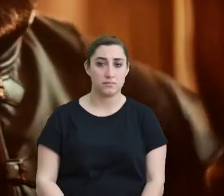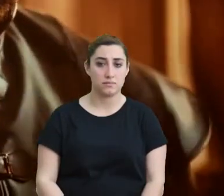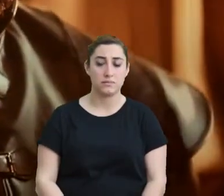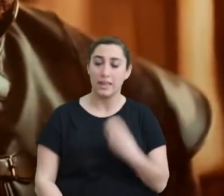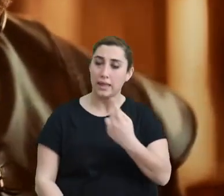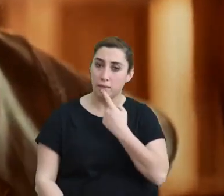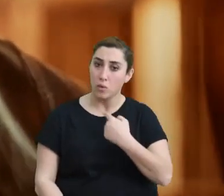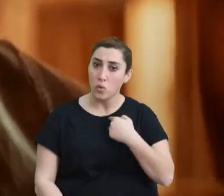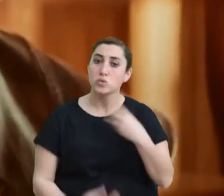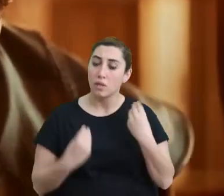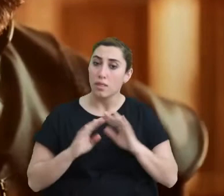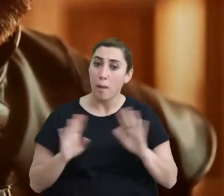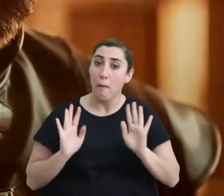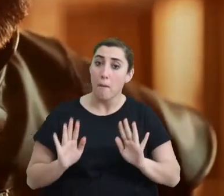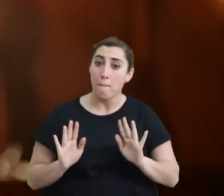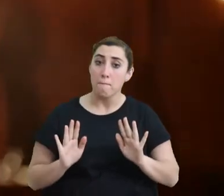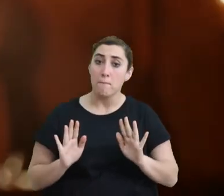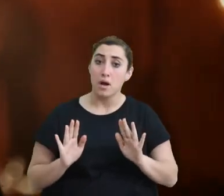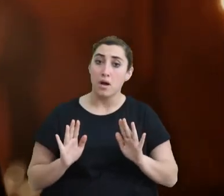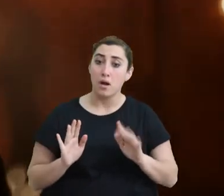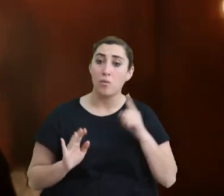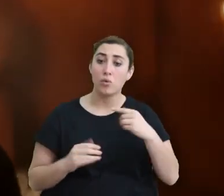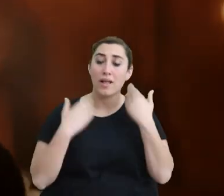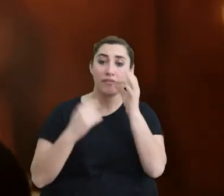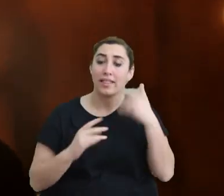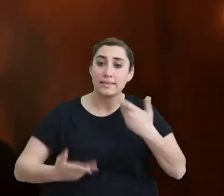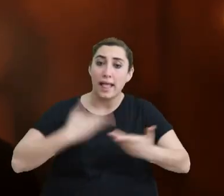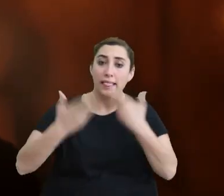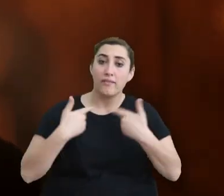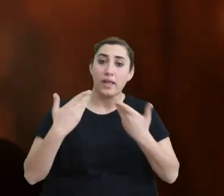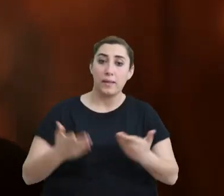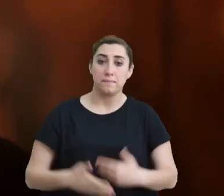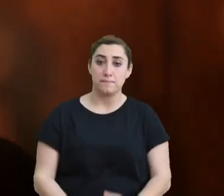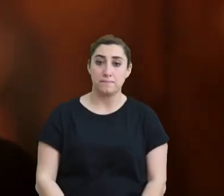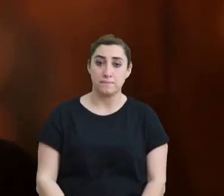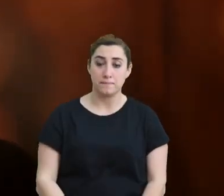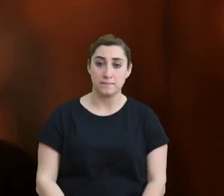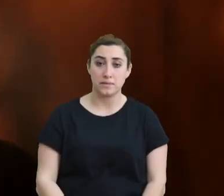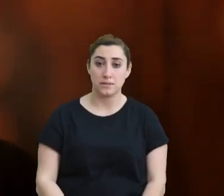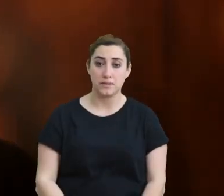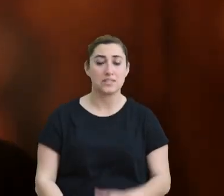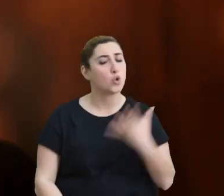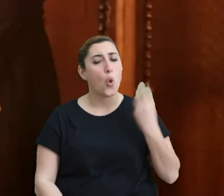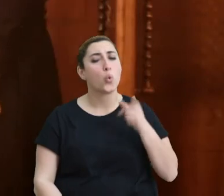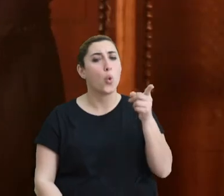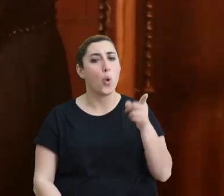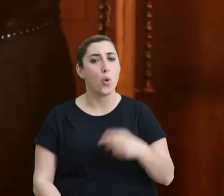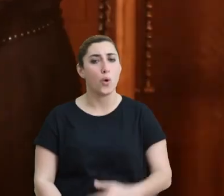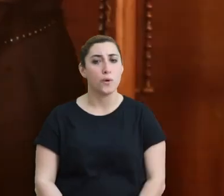İyi dersiniz. Hoş dersiniz dağlar. Bunu Kadı Efendi'ye nasıl izah ederiz? Yunus dikkat kesilmiş. Nedir o?